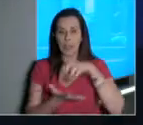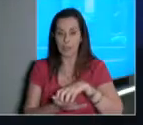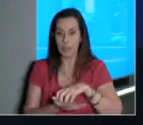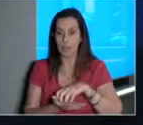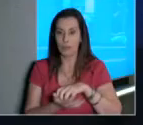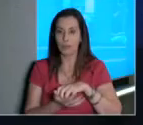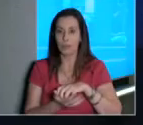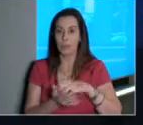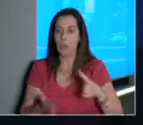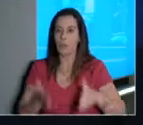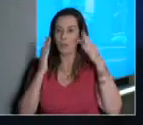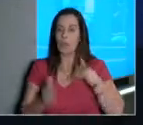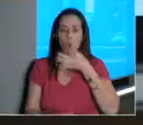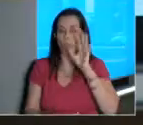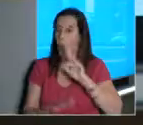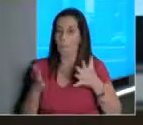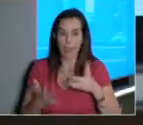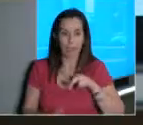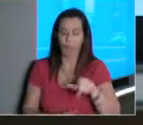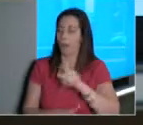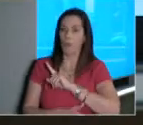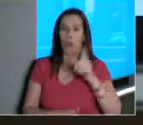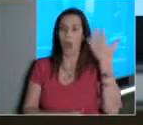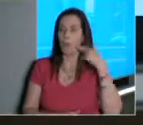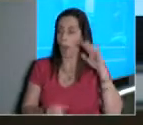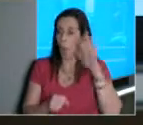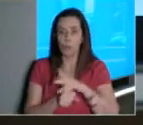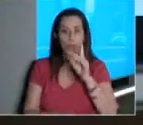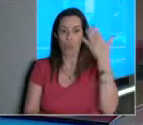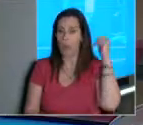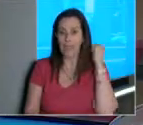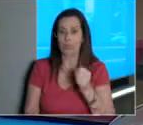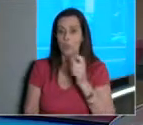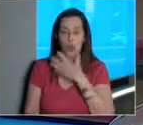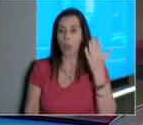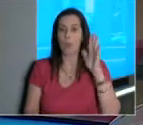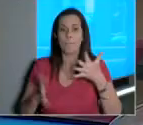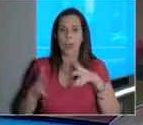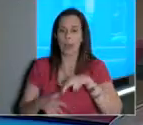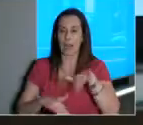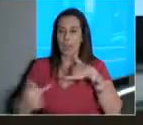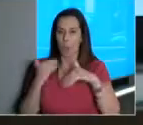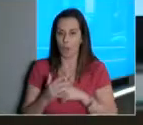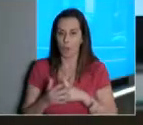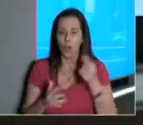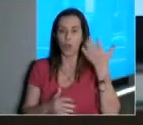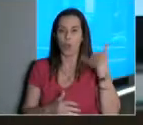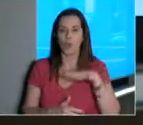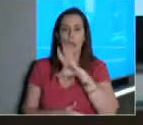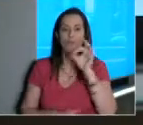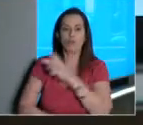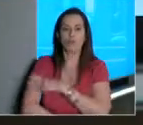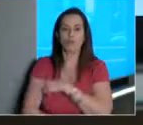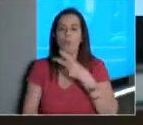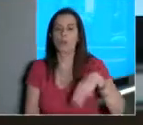המרכזית ולבניין שלי היה יותר טוב. לא פחדתי ללכת, לא היו מקרי אונס, לא היו מקרי רצח, לא היה פחד ללכת ברחובות, לא היו 500